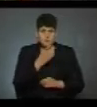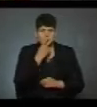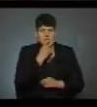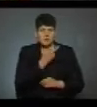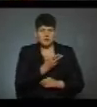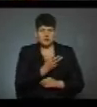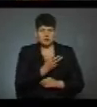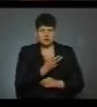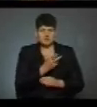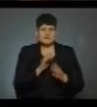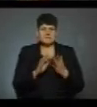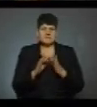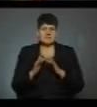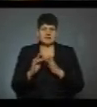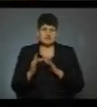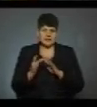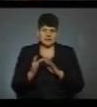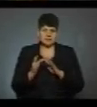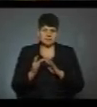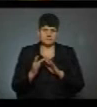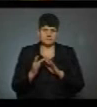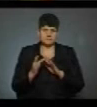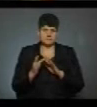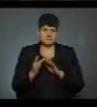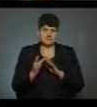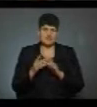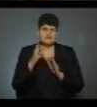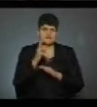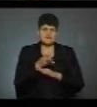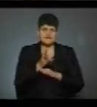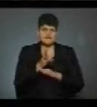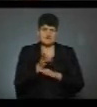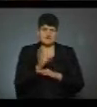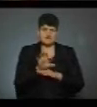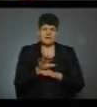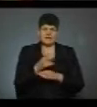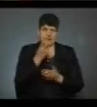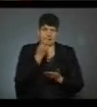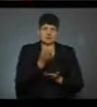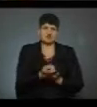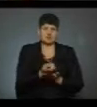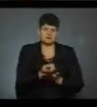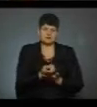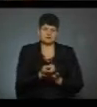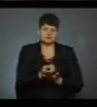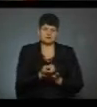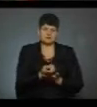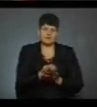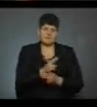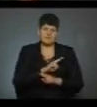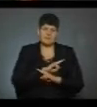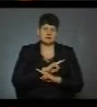побачила в інтернеті, якраз сепаратисти викинули відео, де він лежить